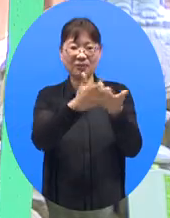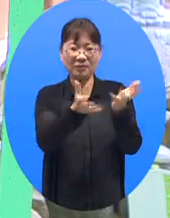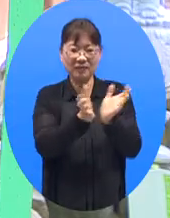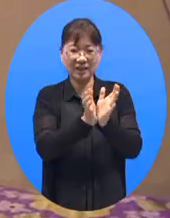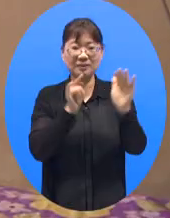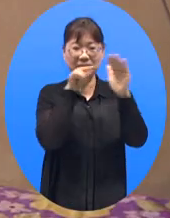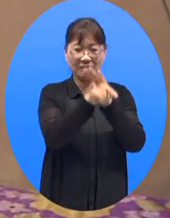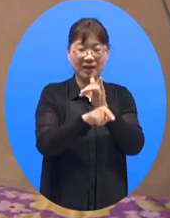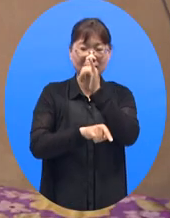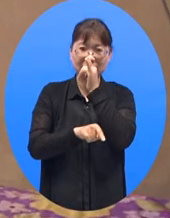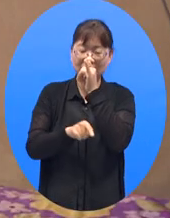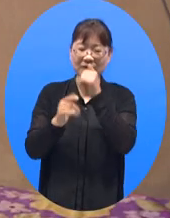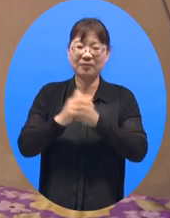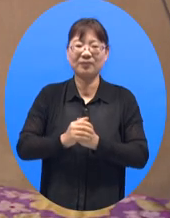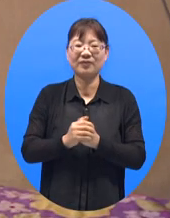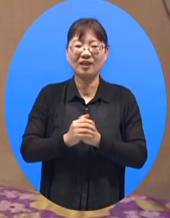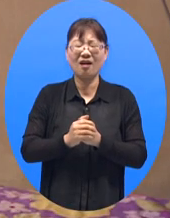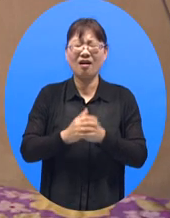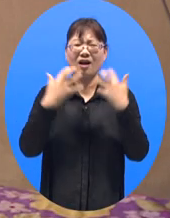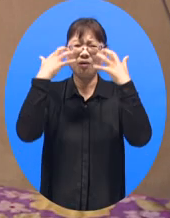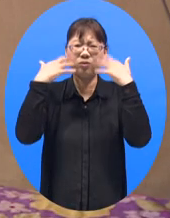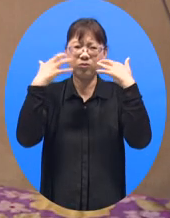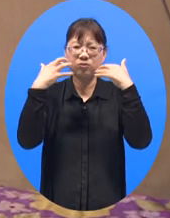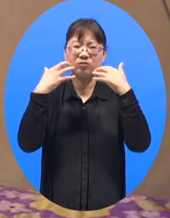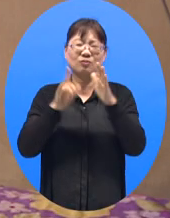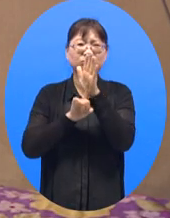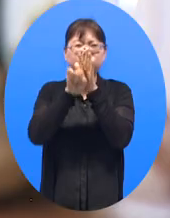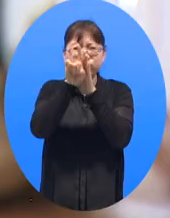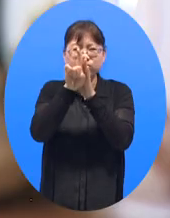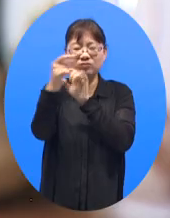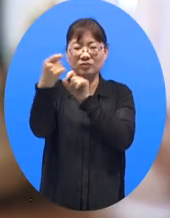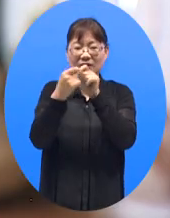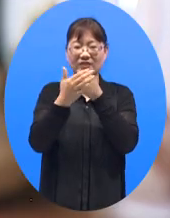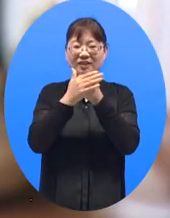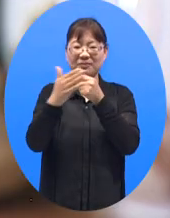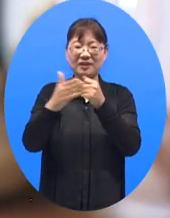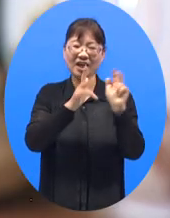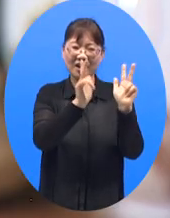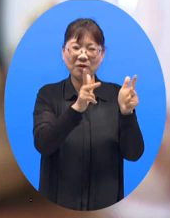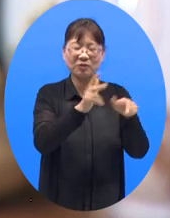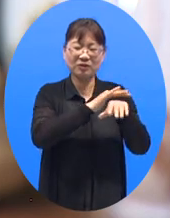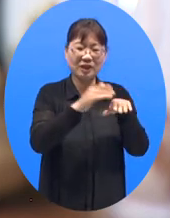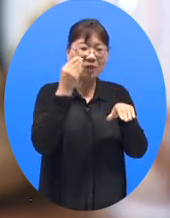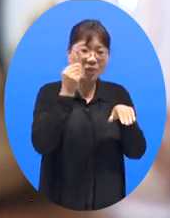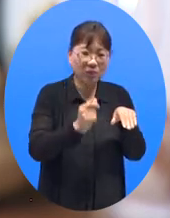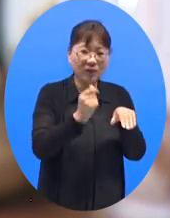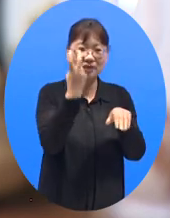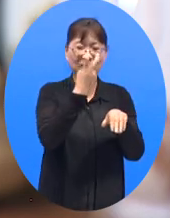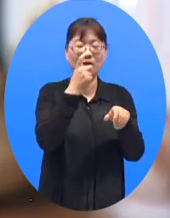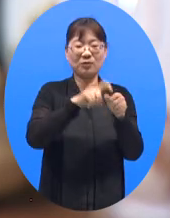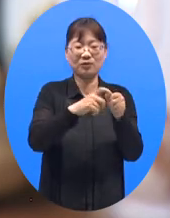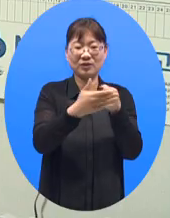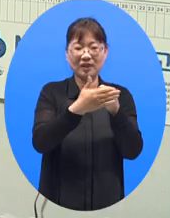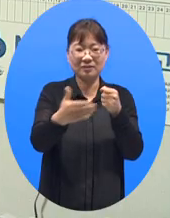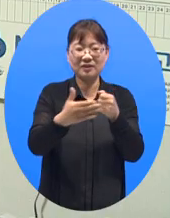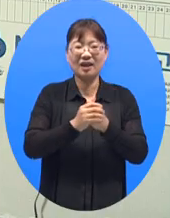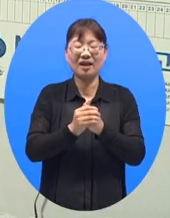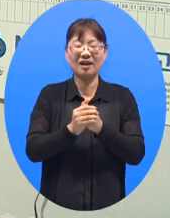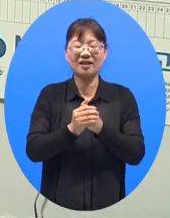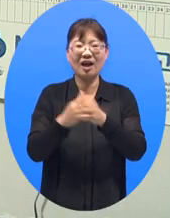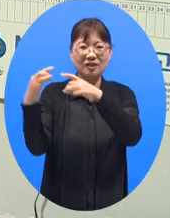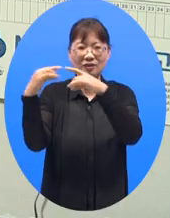찾았습니다. 본격적인 폭염을 앞두고 에어컨이 잘 가동되는지 점검하기 위한 겁니다. 전원 공급이 잘 되고